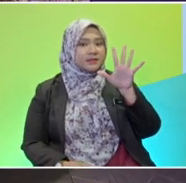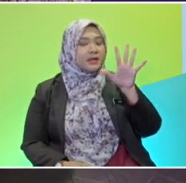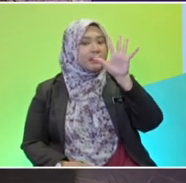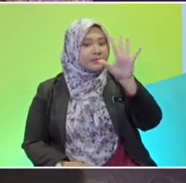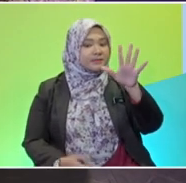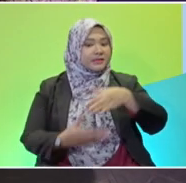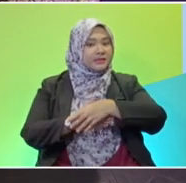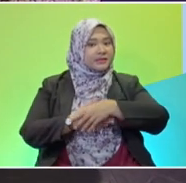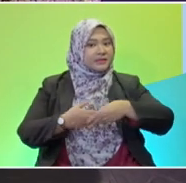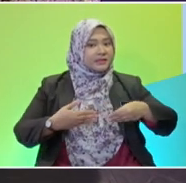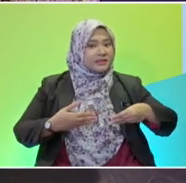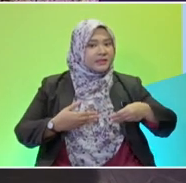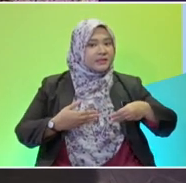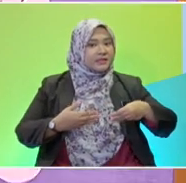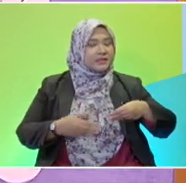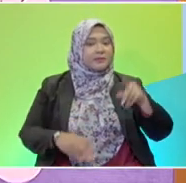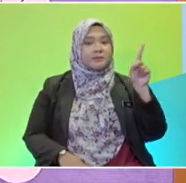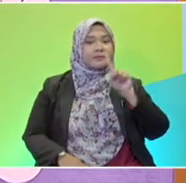warna hijau